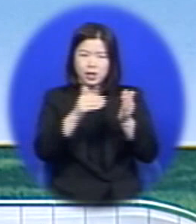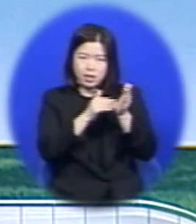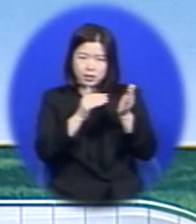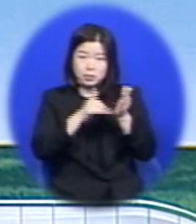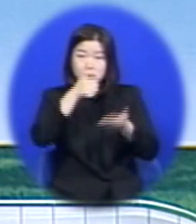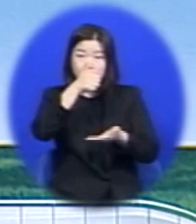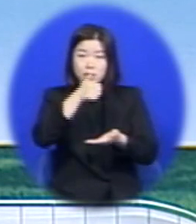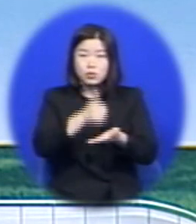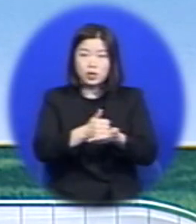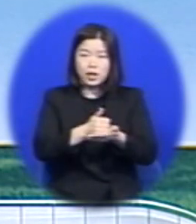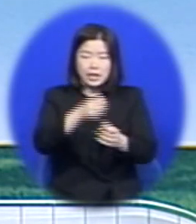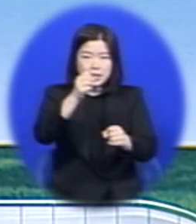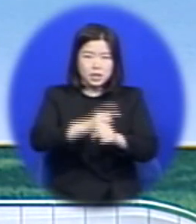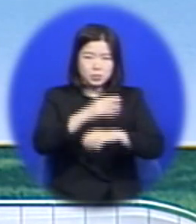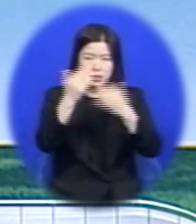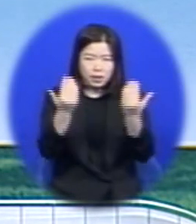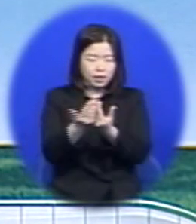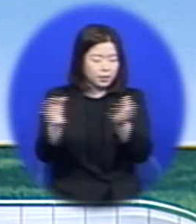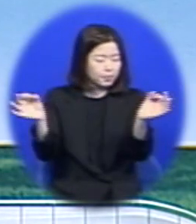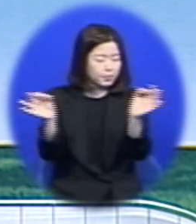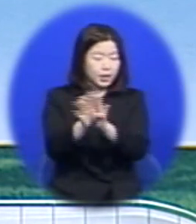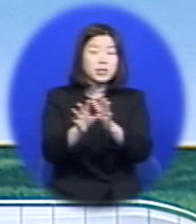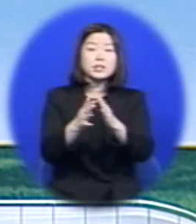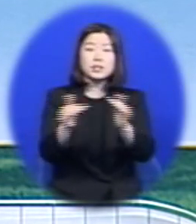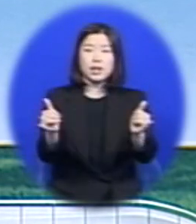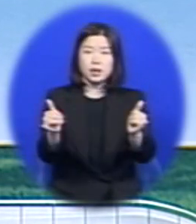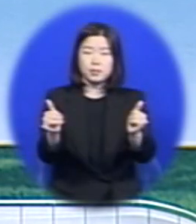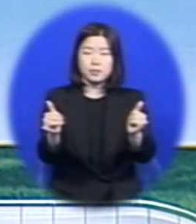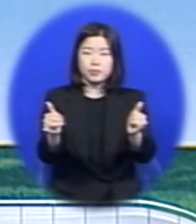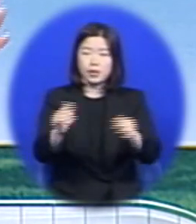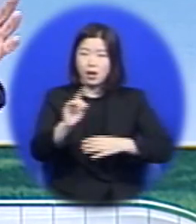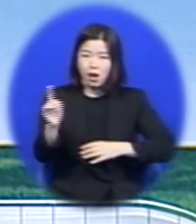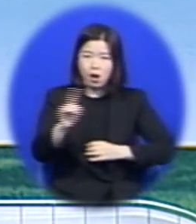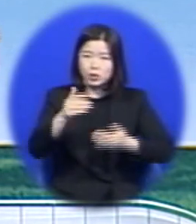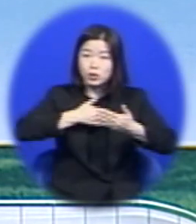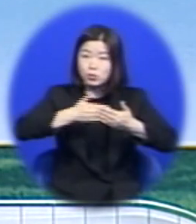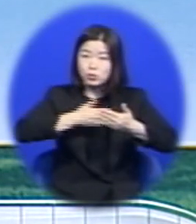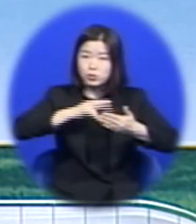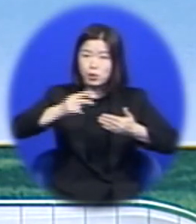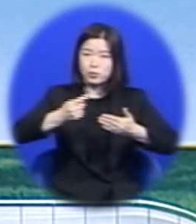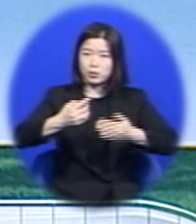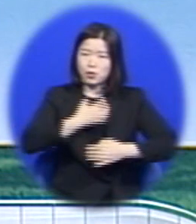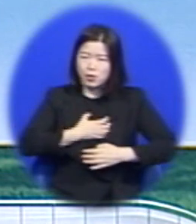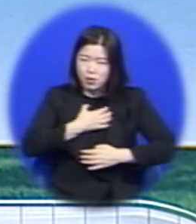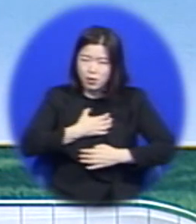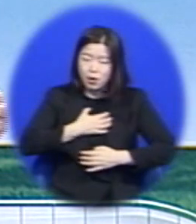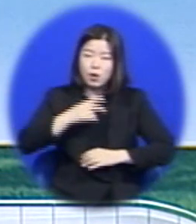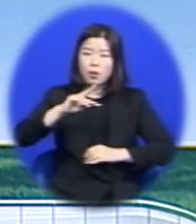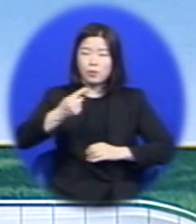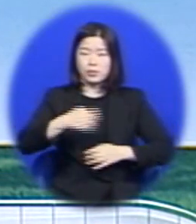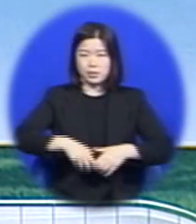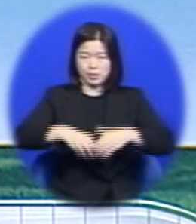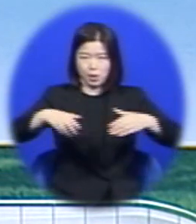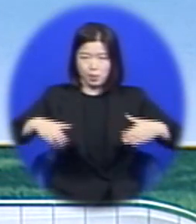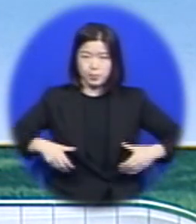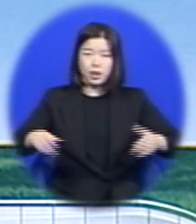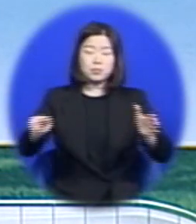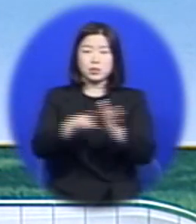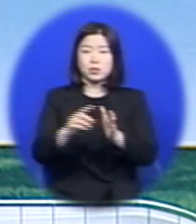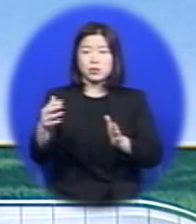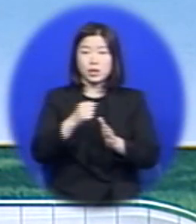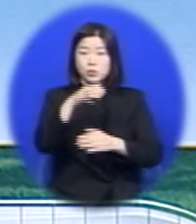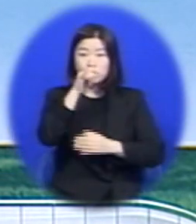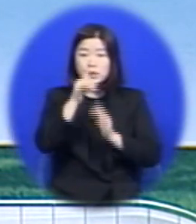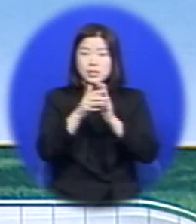은밀한 죄는 이미 다 청산한 사람, 어떤 두려움도 염려도 없는 담대한 믿음을 가지고 있는